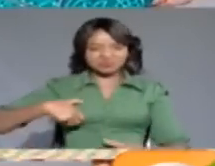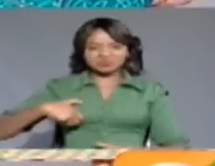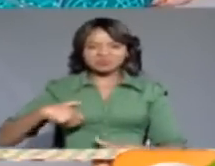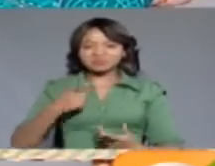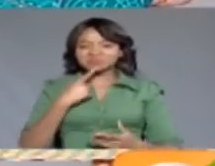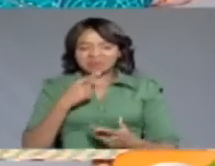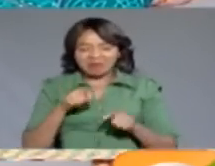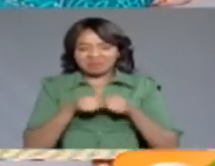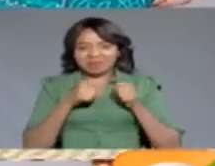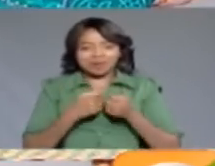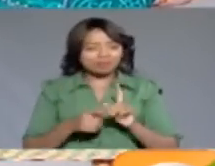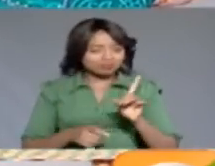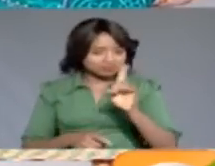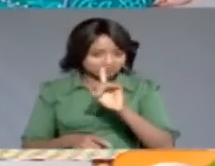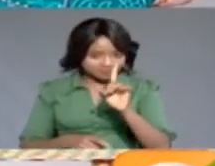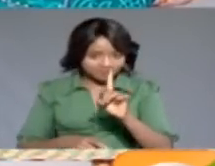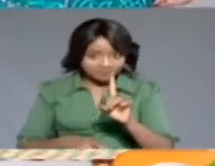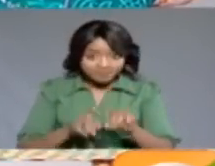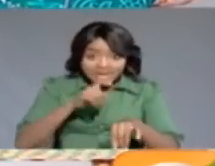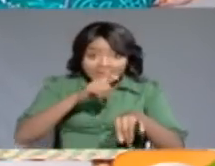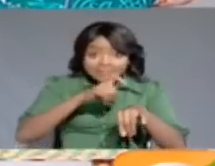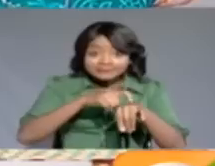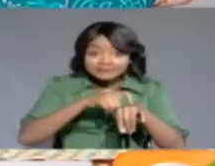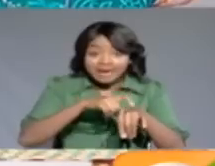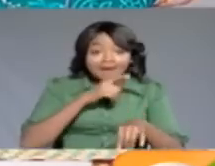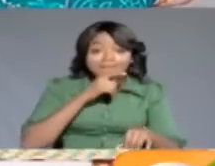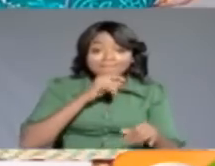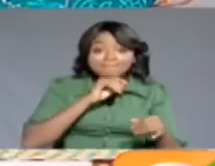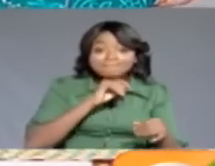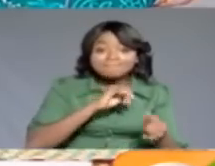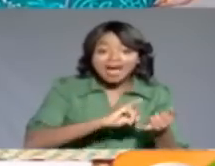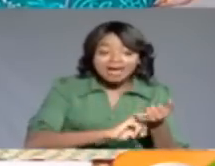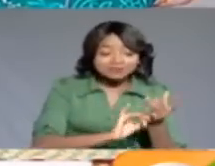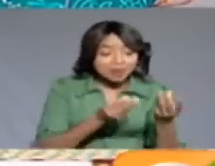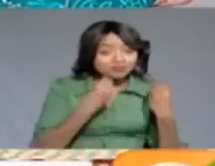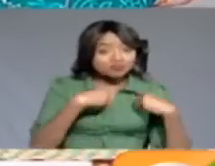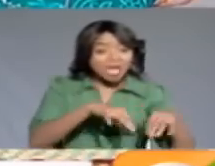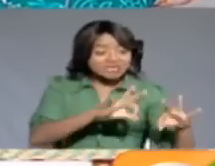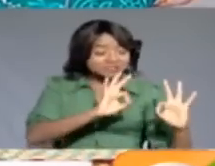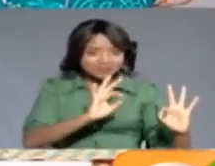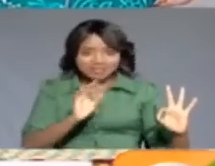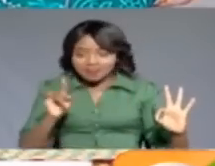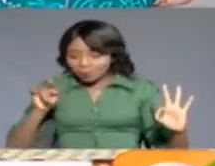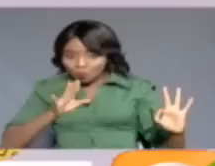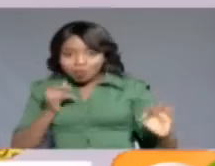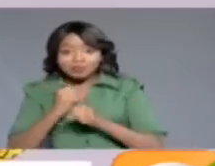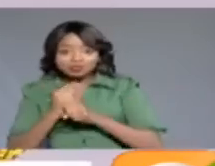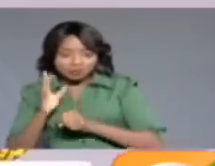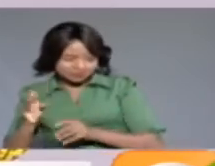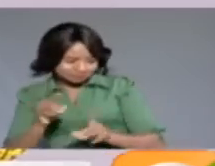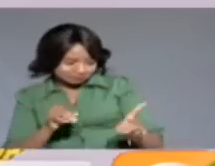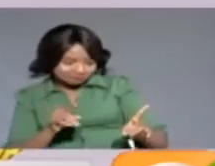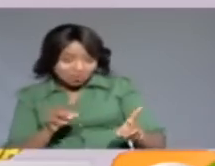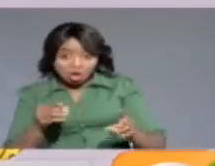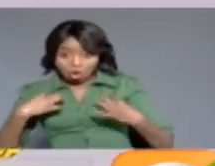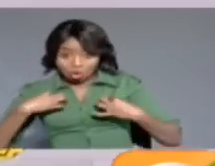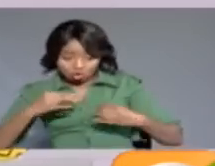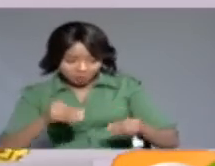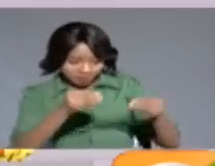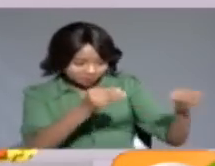kingine. Mwanamume anapopendeza mpendezeshe wewe. Unaona yule mwanamume akitoka hivi mwambie shati lako leo hili, suruali yako leo